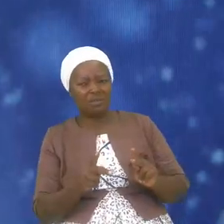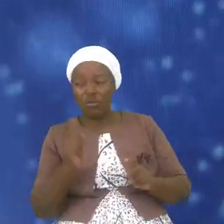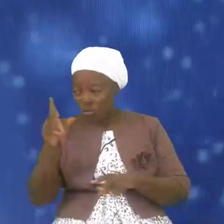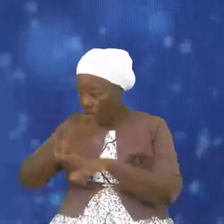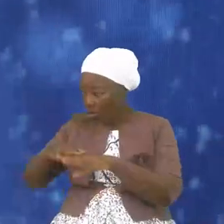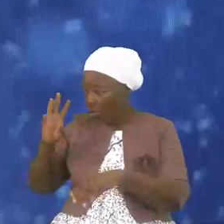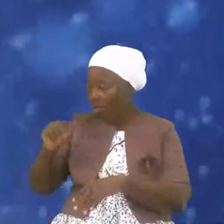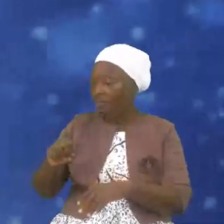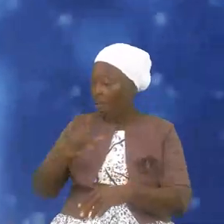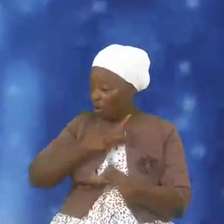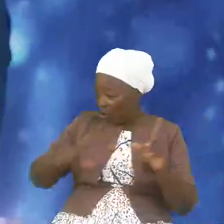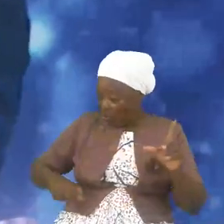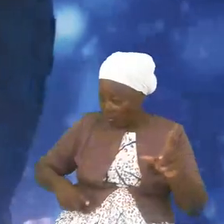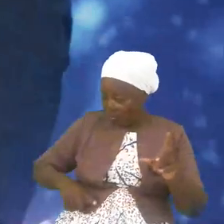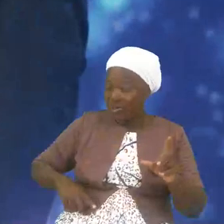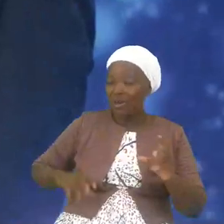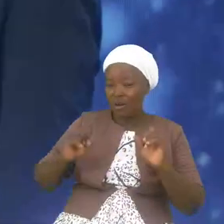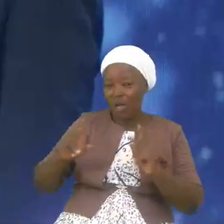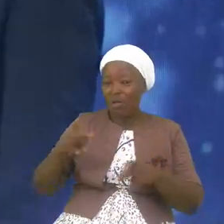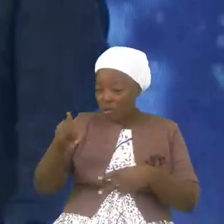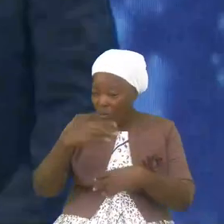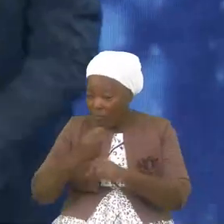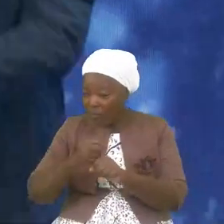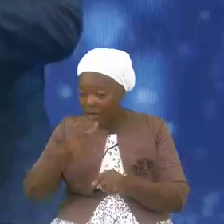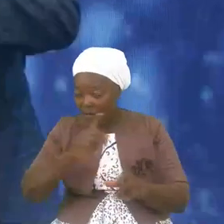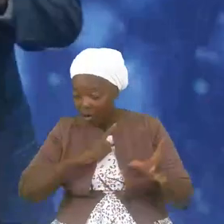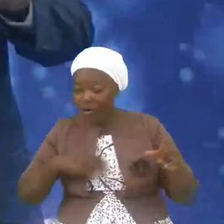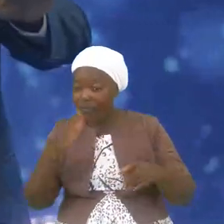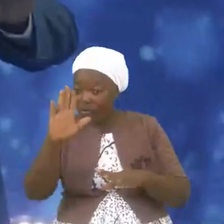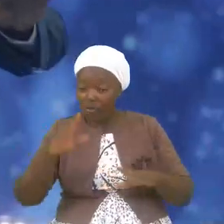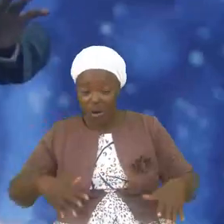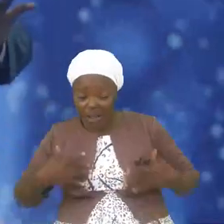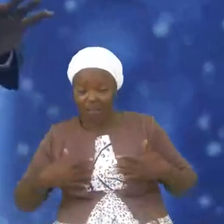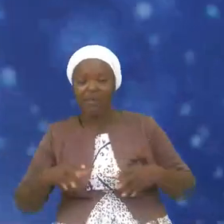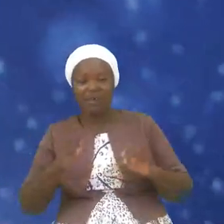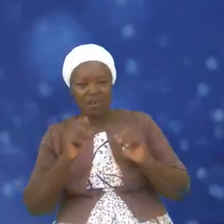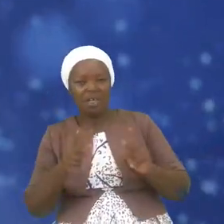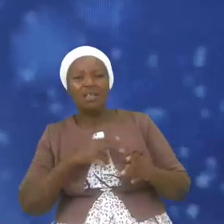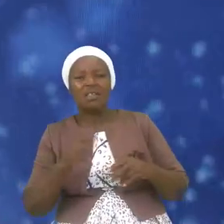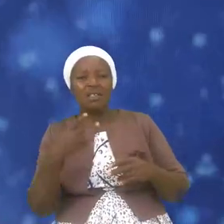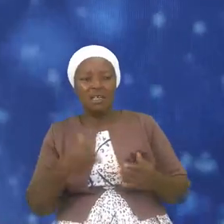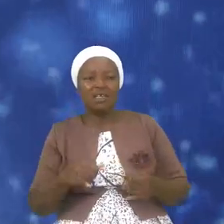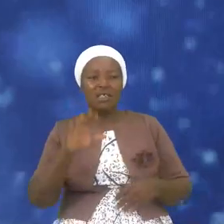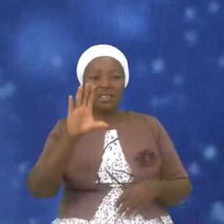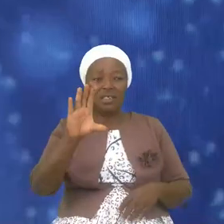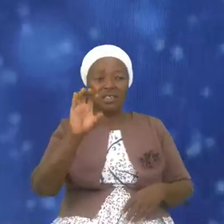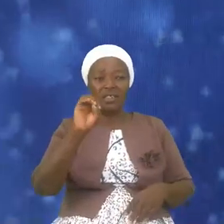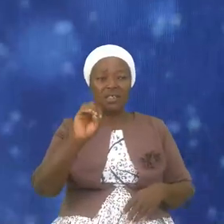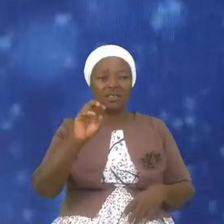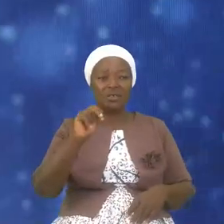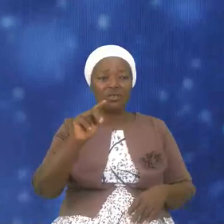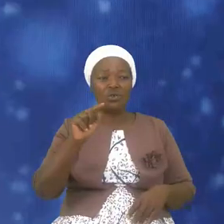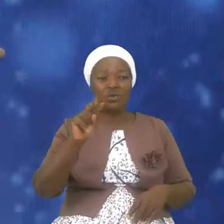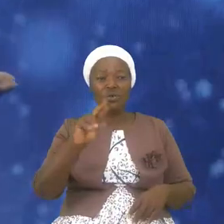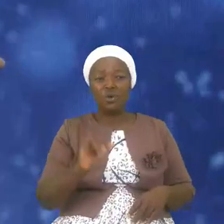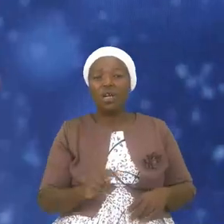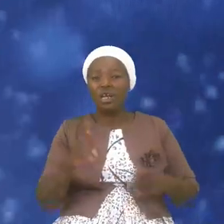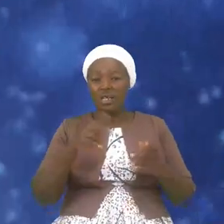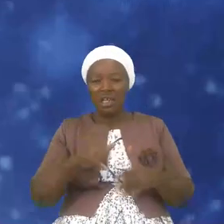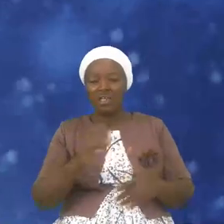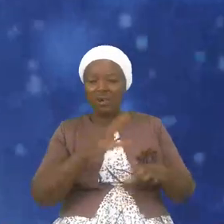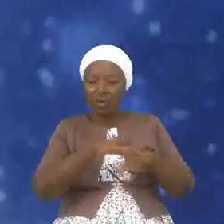Seigneur. Il a fait de lui Seigneur de sa vie. Il était centenier, mais il a appelé Seigneur. Dès